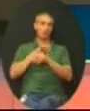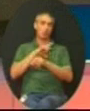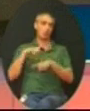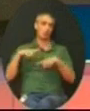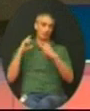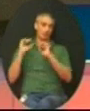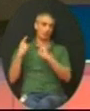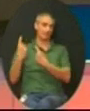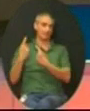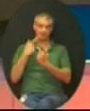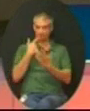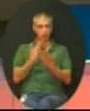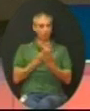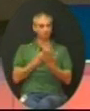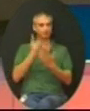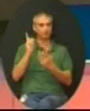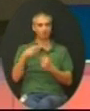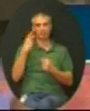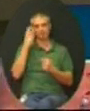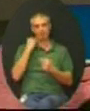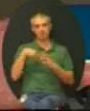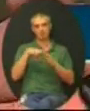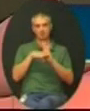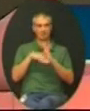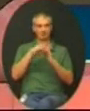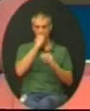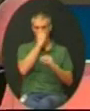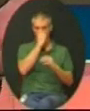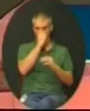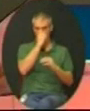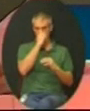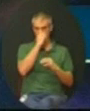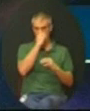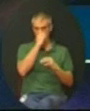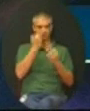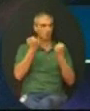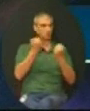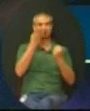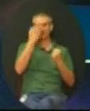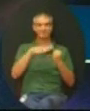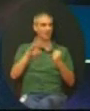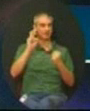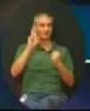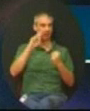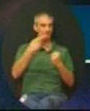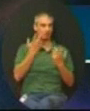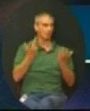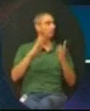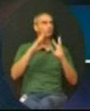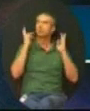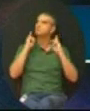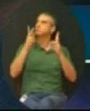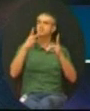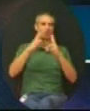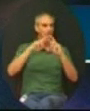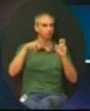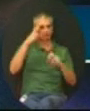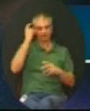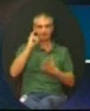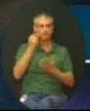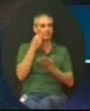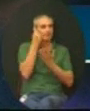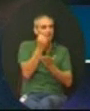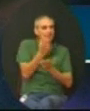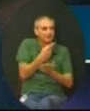לבד, ונאמר בהצעה שהם יוכלו ליהנות מהתנאים... למה כשאני נושא בוודי ערה? לא, זה לא וודי ערה, זה סיפוח. זה